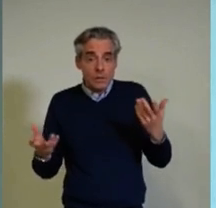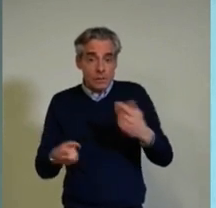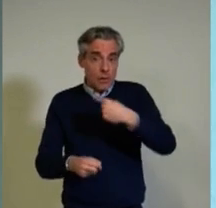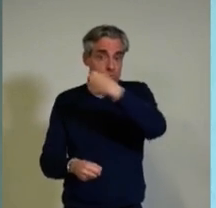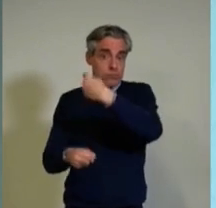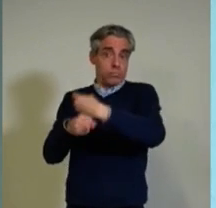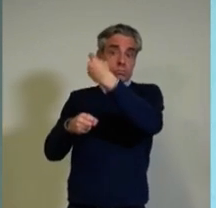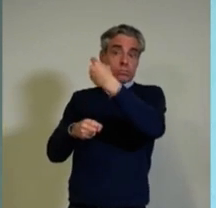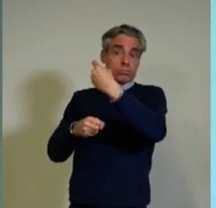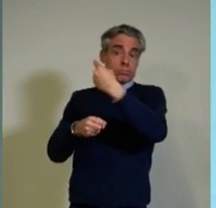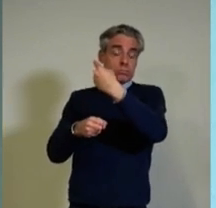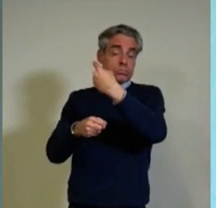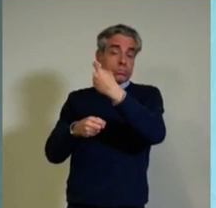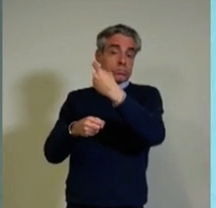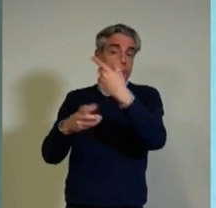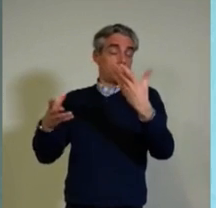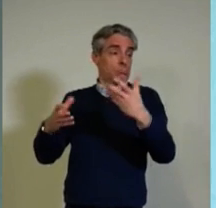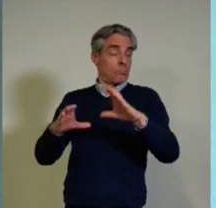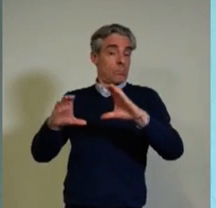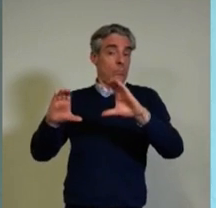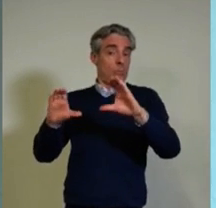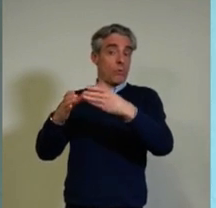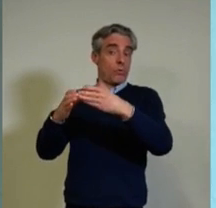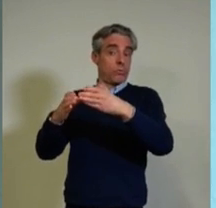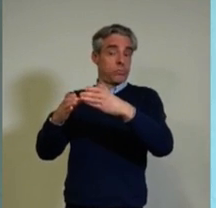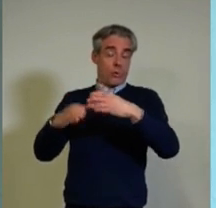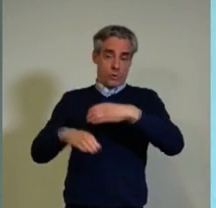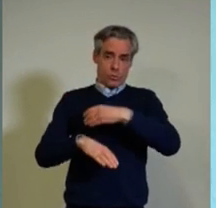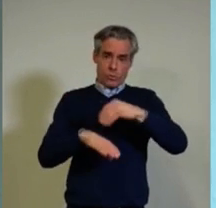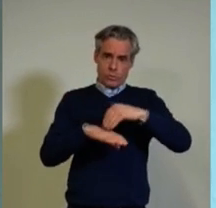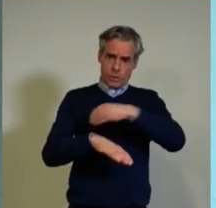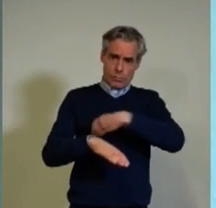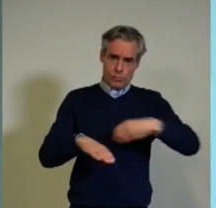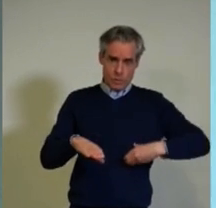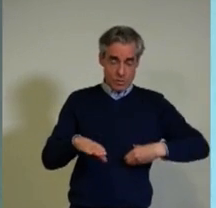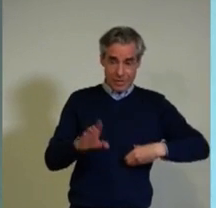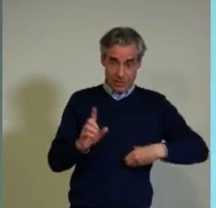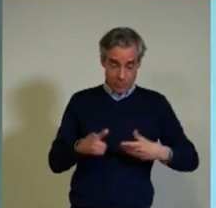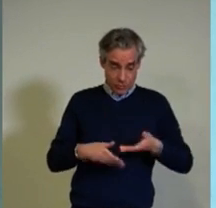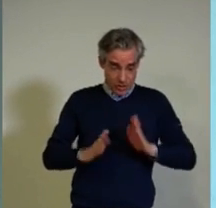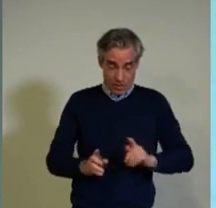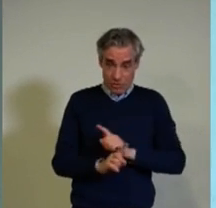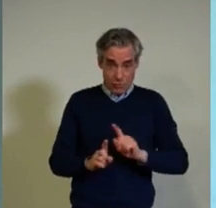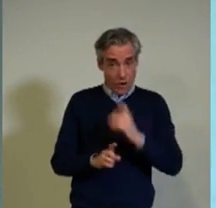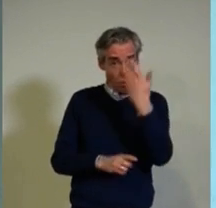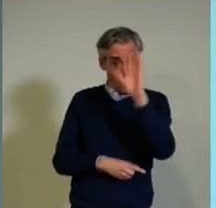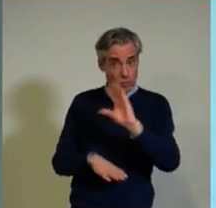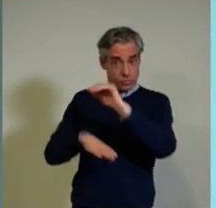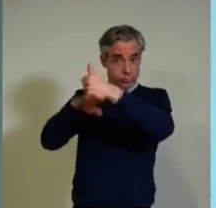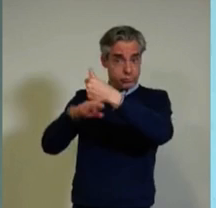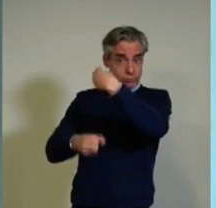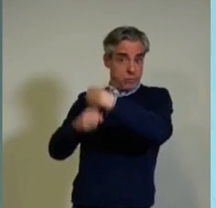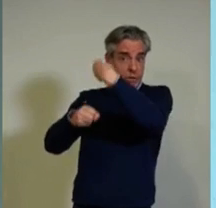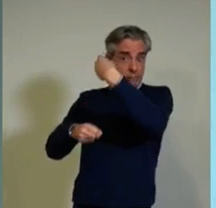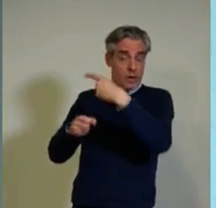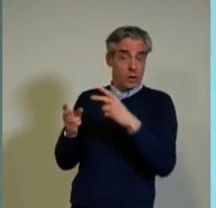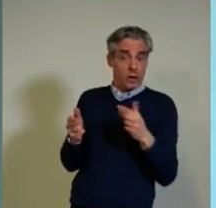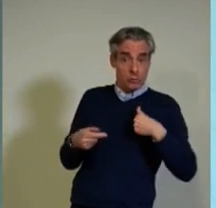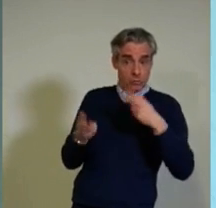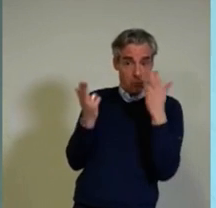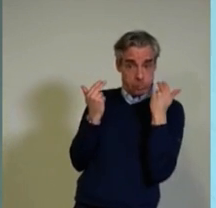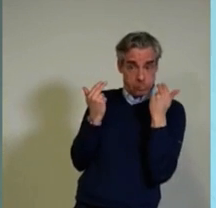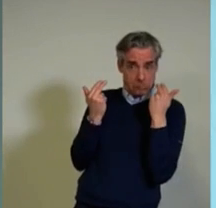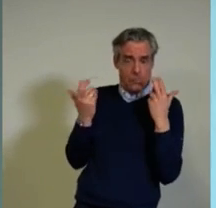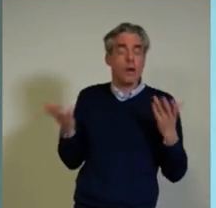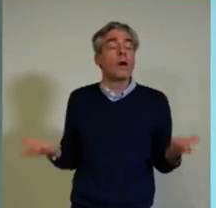diktat d'une instance au-dessus du conseil municipal, et ça conforte ce que je vous disais précédemment. Quelle est la